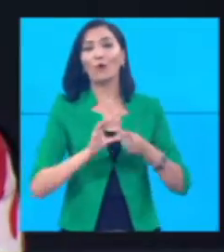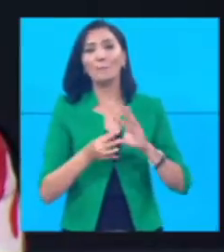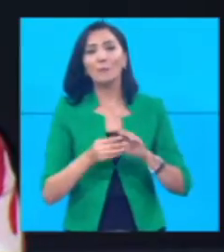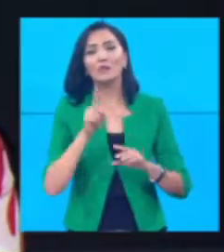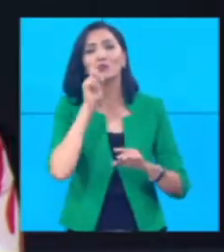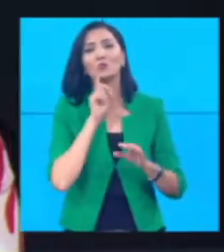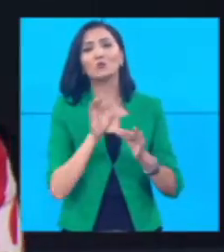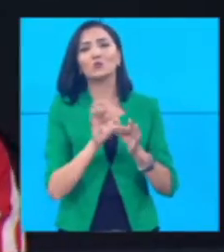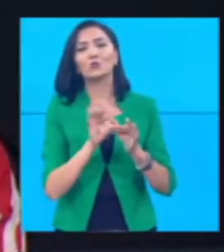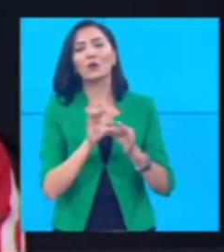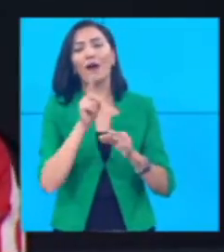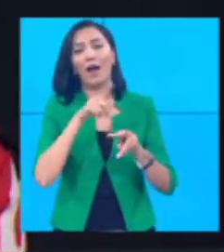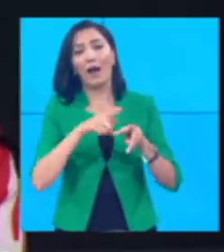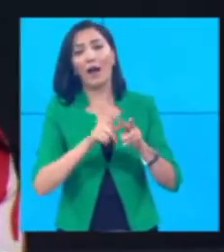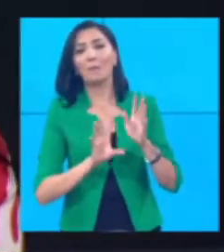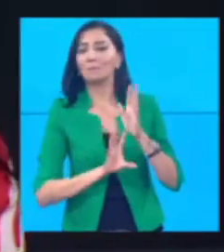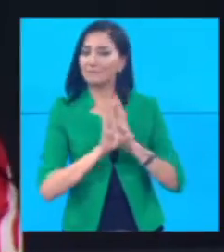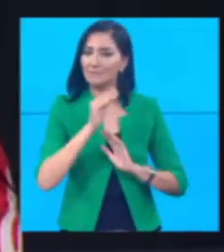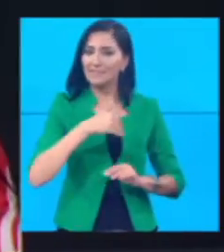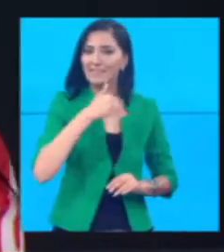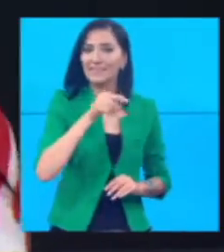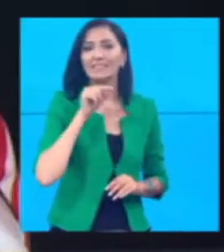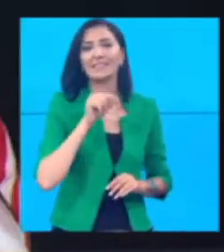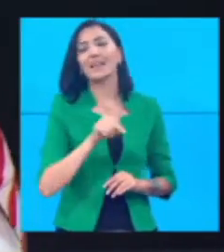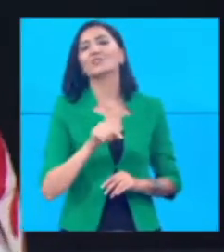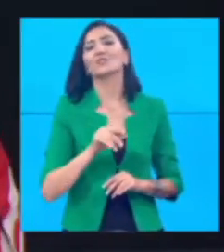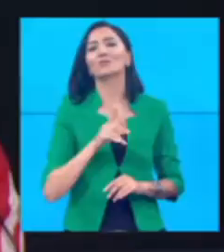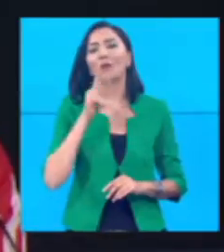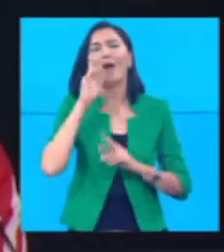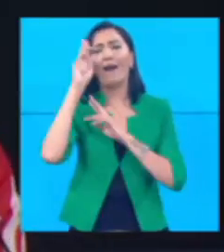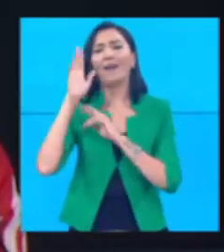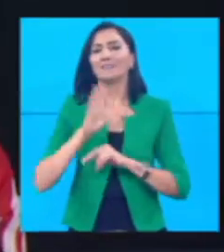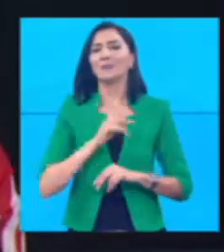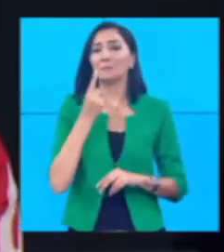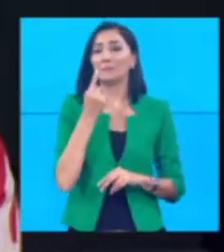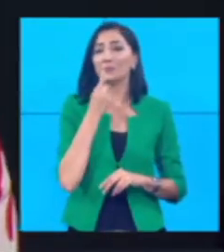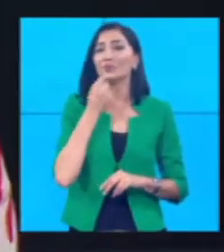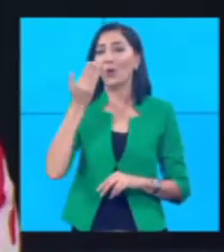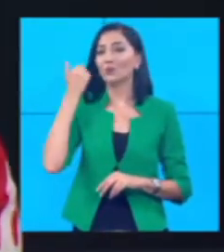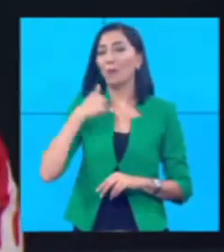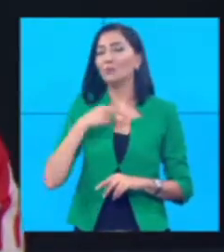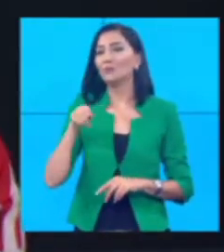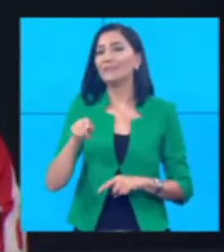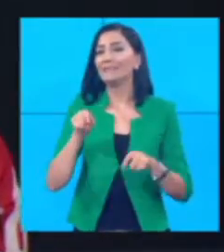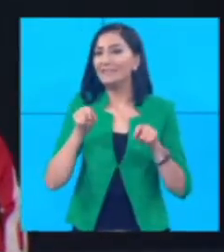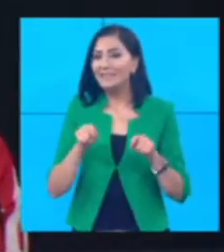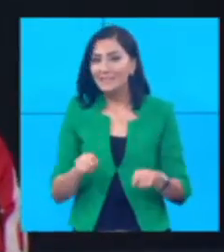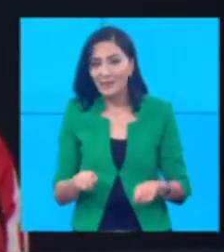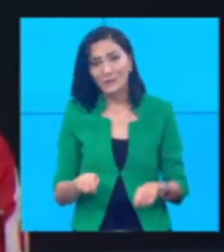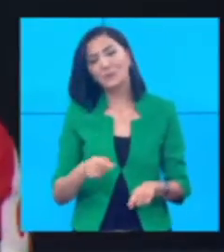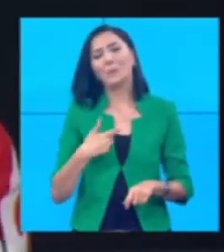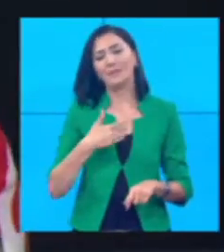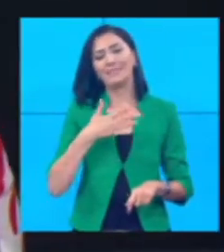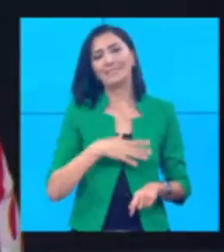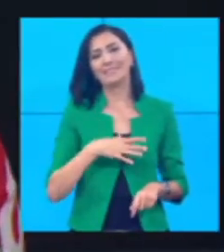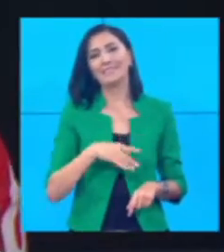barajını, 100 metrede A barajını geçtim. Hı-hı. Şu anda olimpiyat... Hiç bunları hayal ediyor muydun? 1,5 yıl önce ben bunları yaparım. Ya